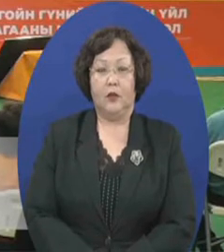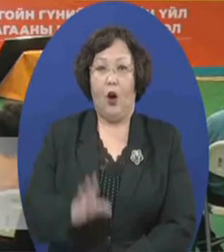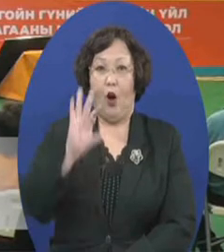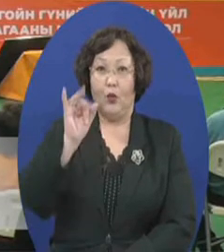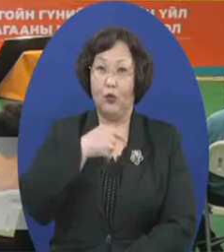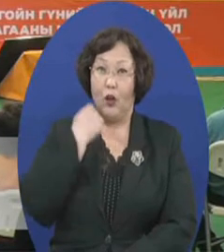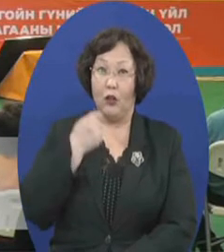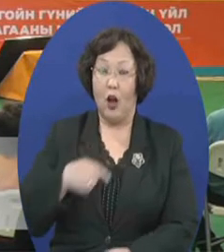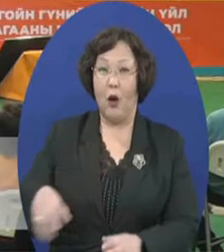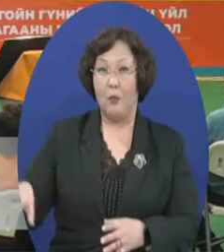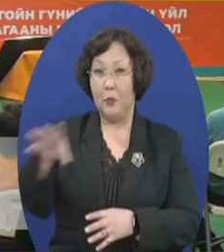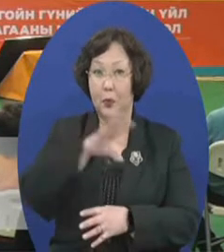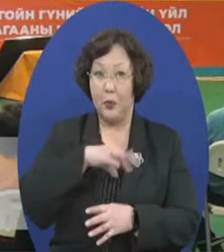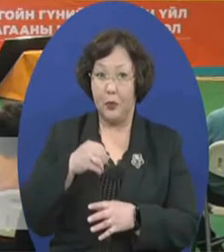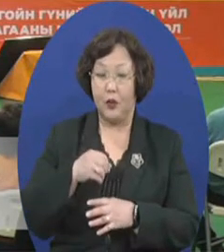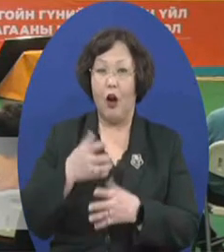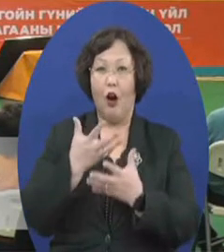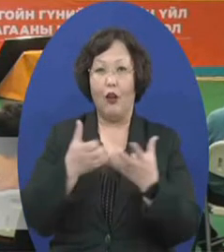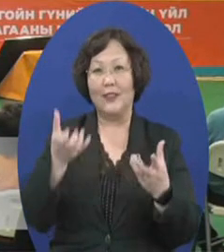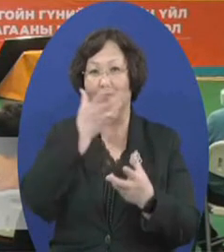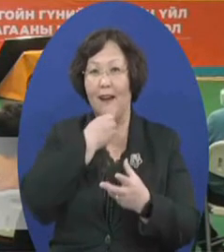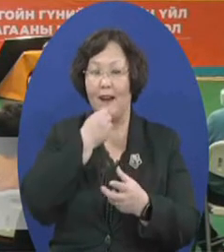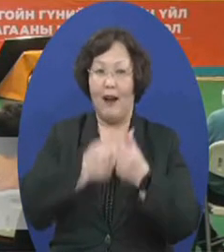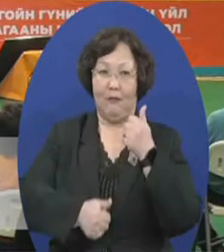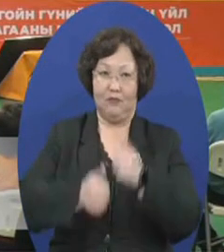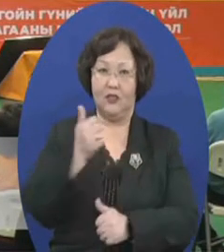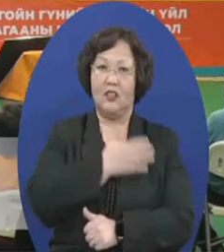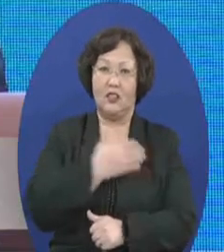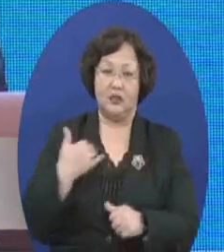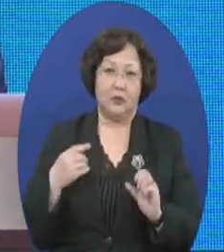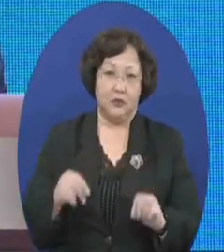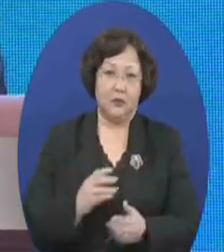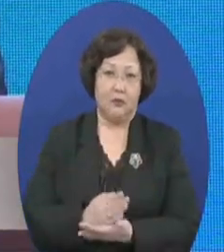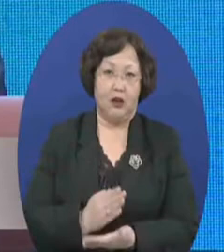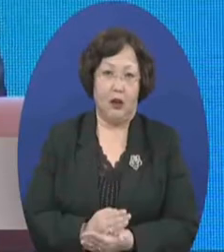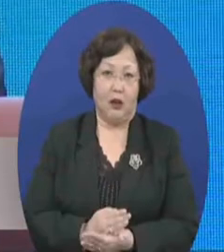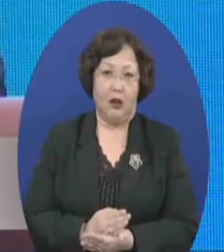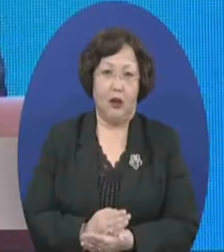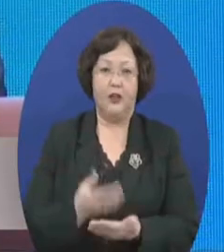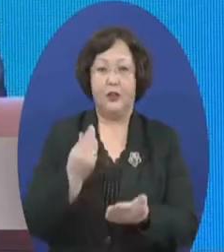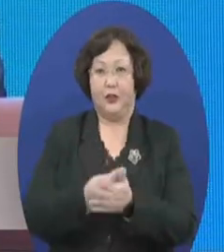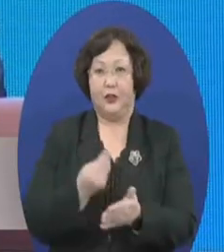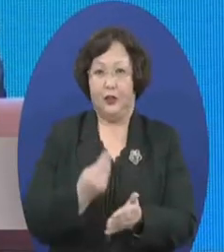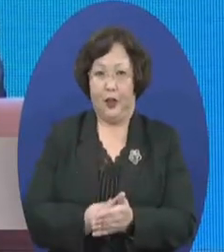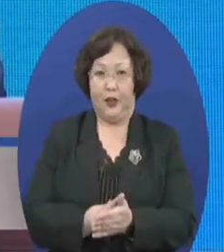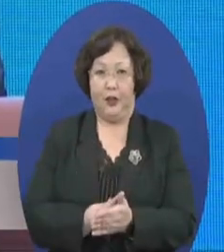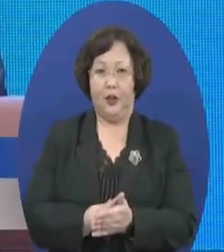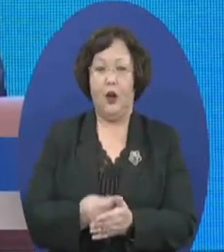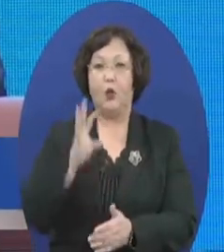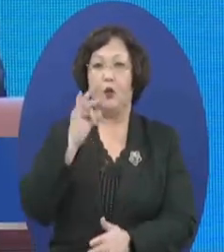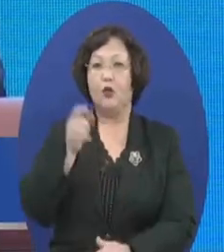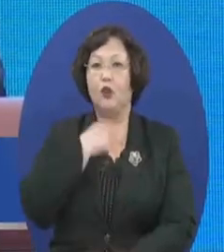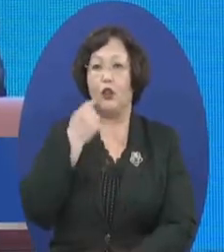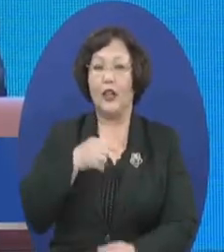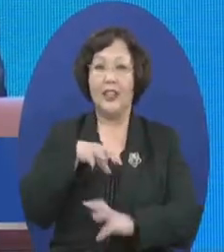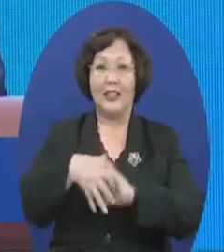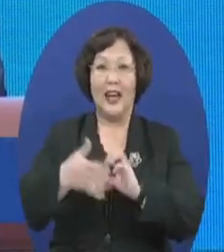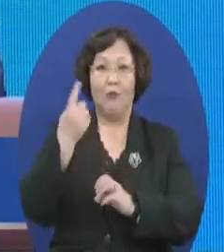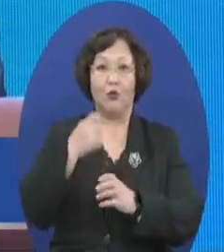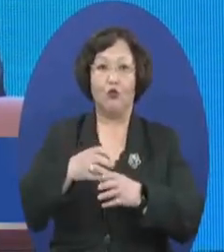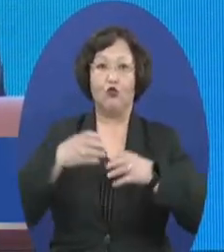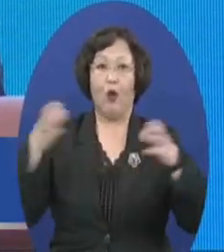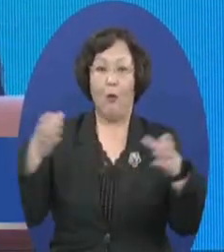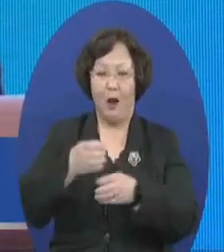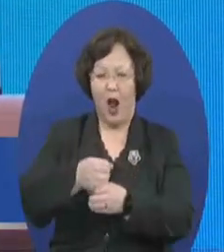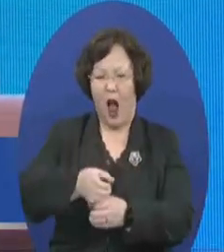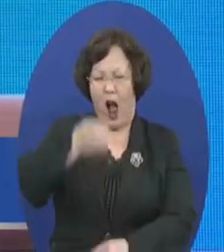Оюут толгойчууд бид олон гайхалтай амжилтын эзэлсэн. Тухайлбал оюут толгой дэлхийн хамгийн том босоо